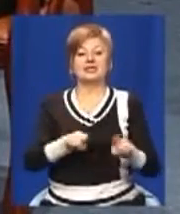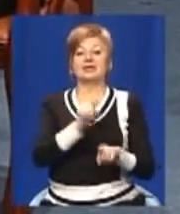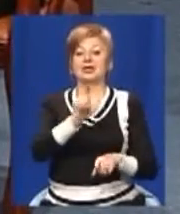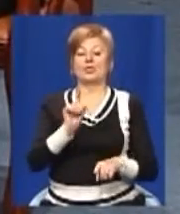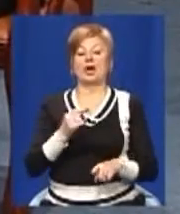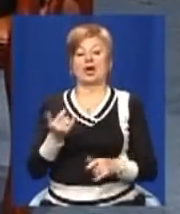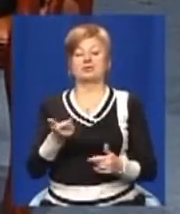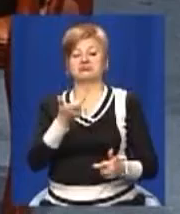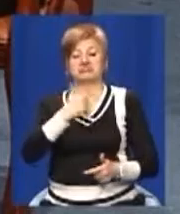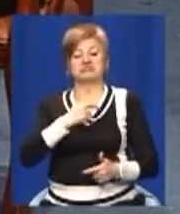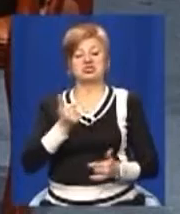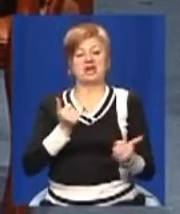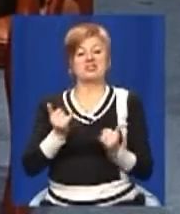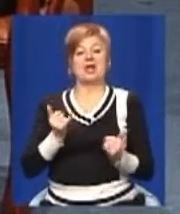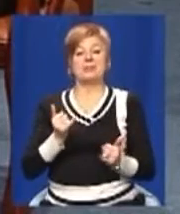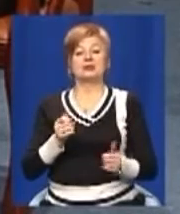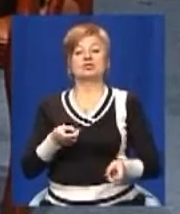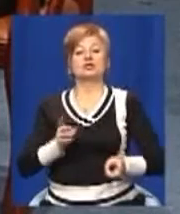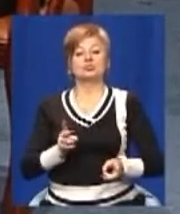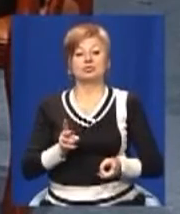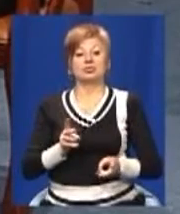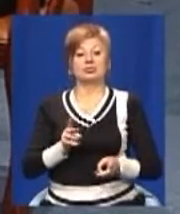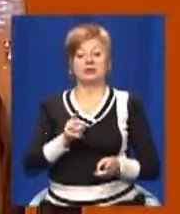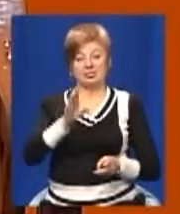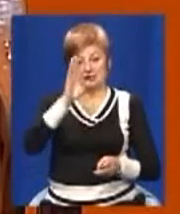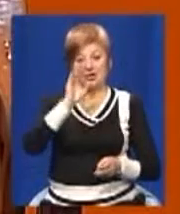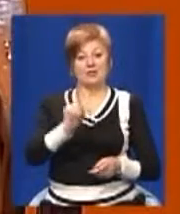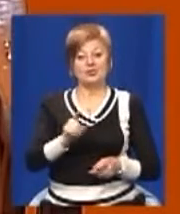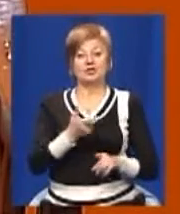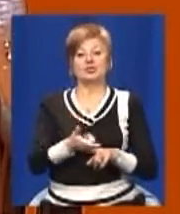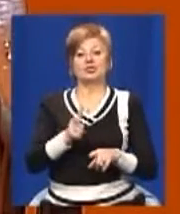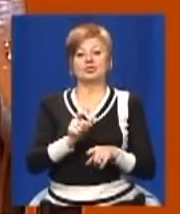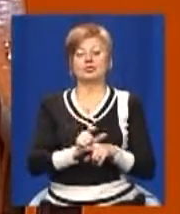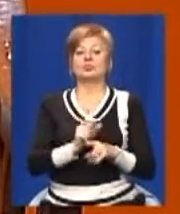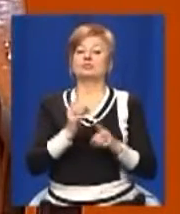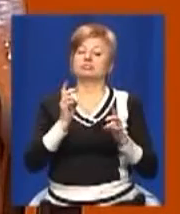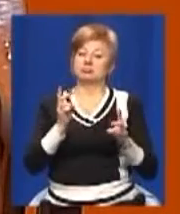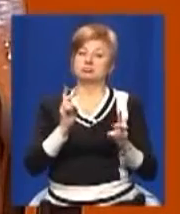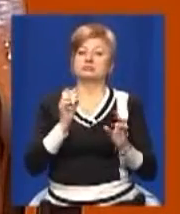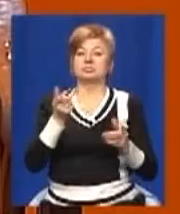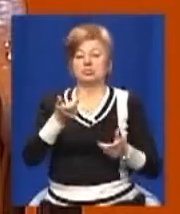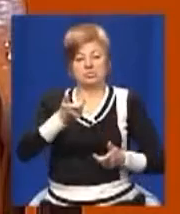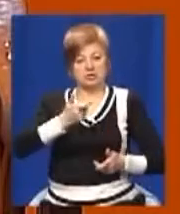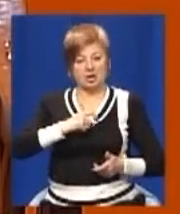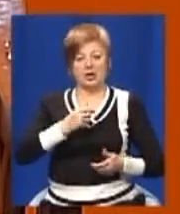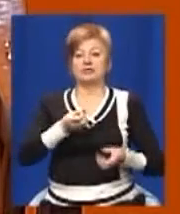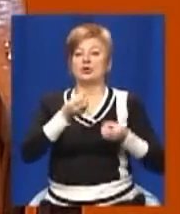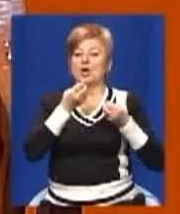як джентльменів? Кого називають джентльменами? Вони дуже лагідні, дуже